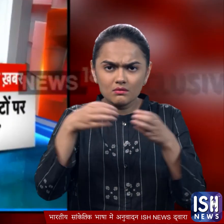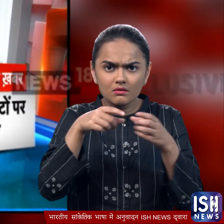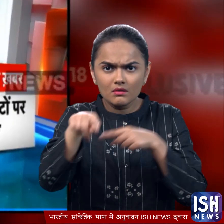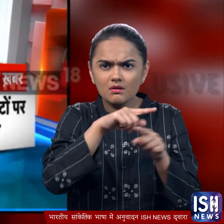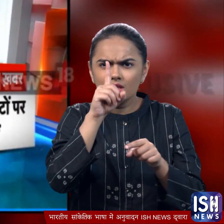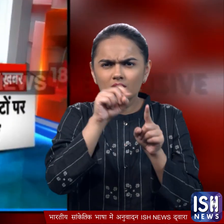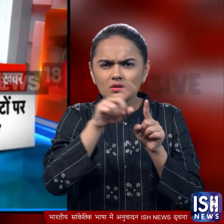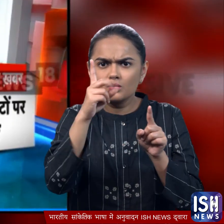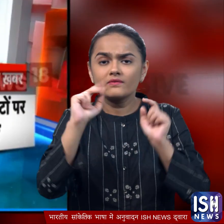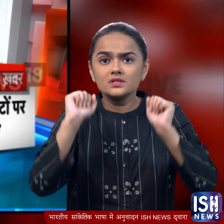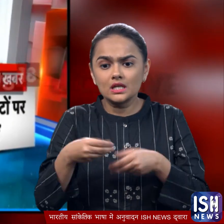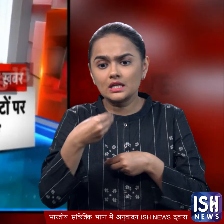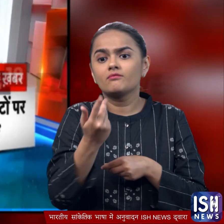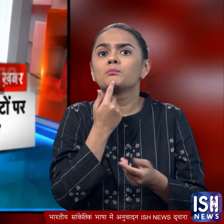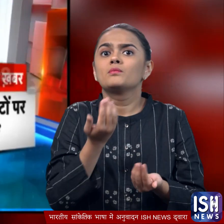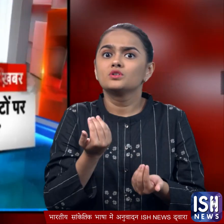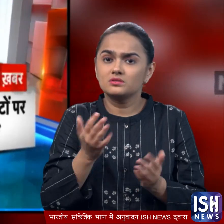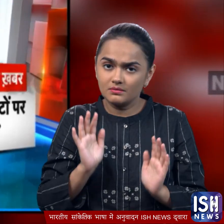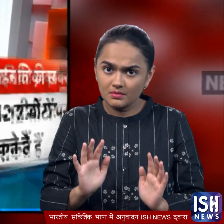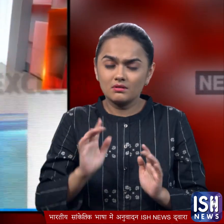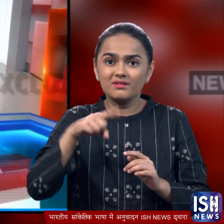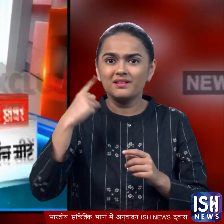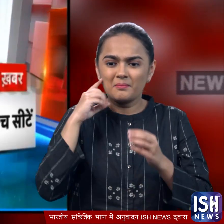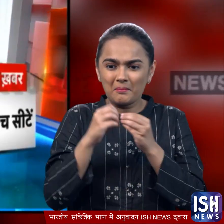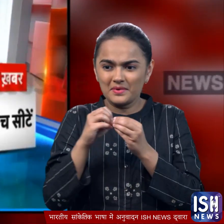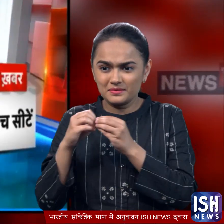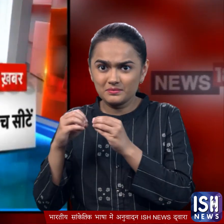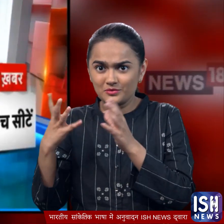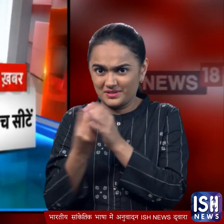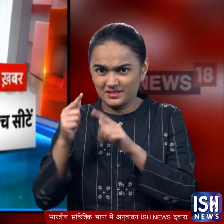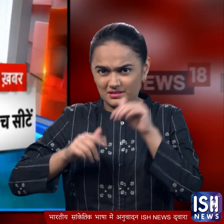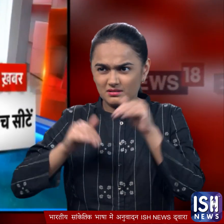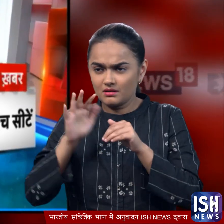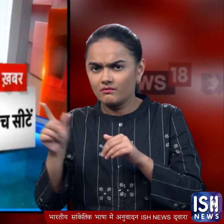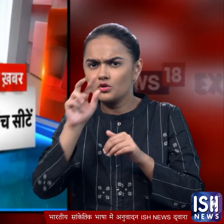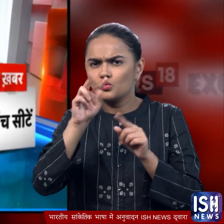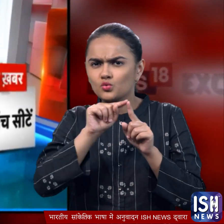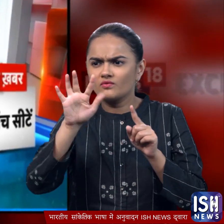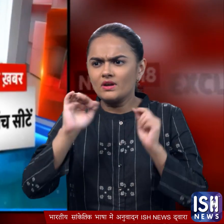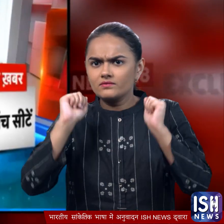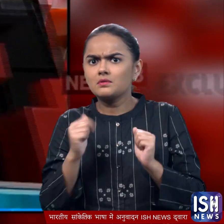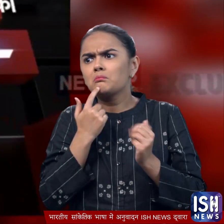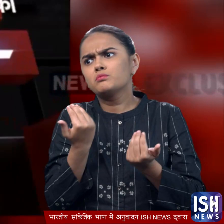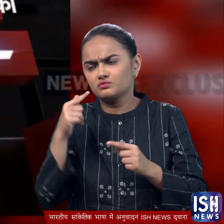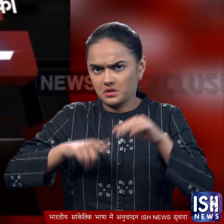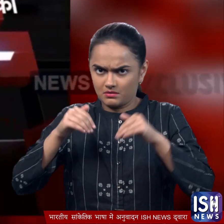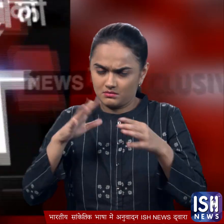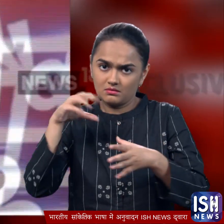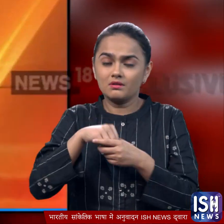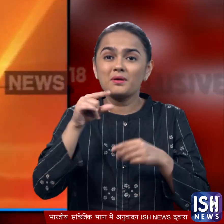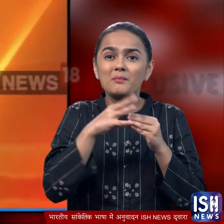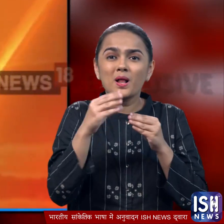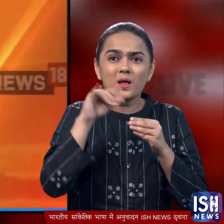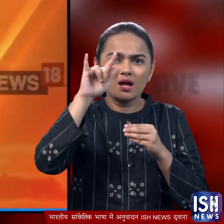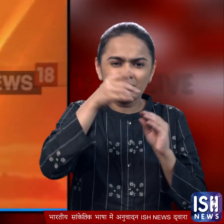संयुक्त को 10 से 12 सीटें दी जा सकती हैं, जबकि बैंस ब्रदर्स की लोक इंसाफ पार्टी 2 से 5 सीटों पर चुनाव लड़ सकती है। बेंगलुरु